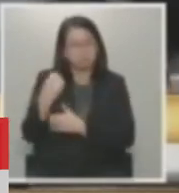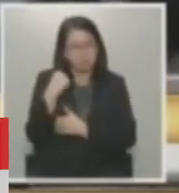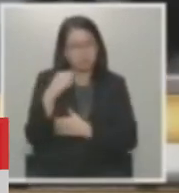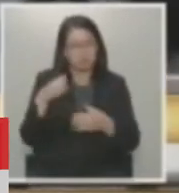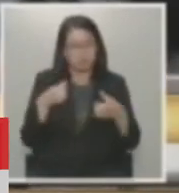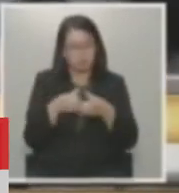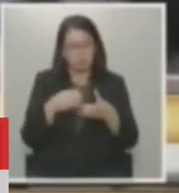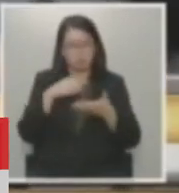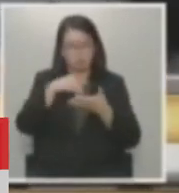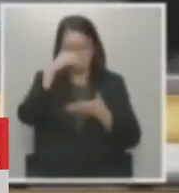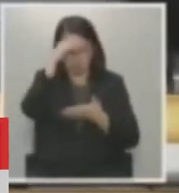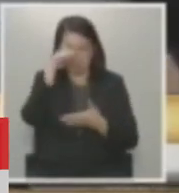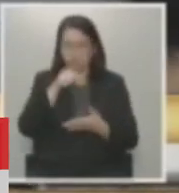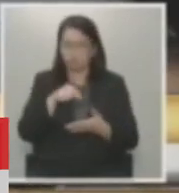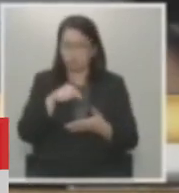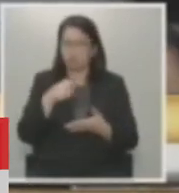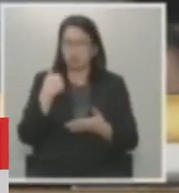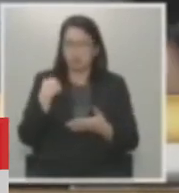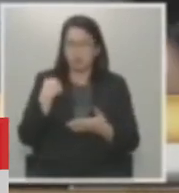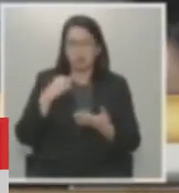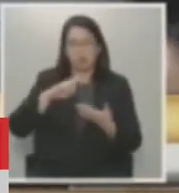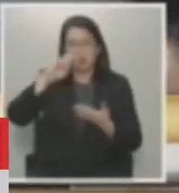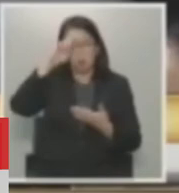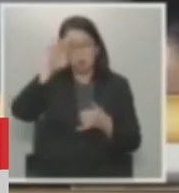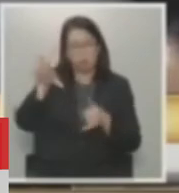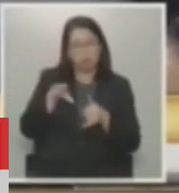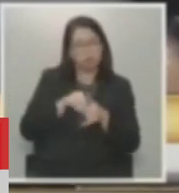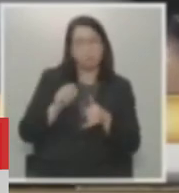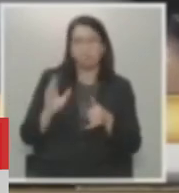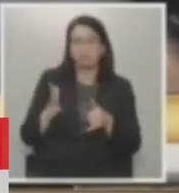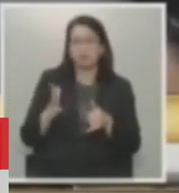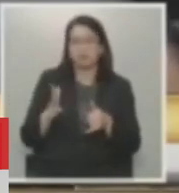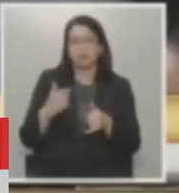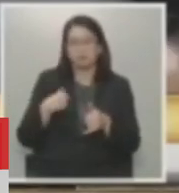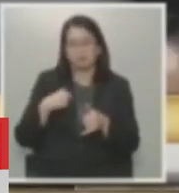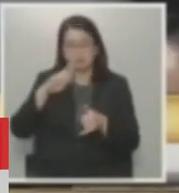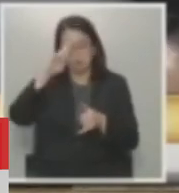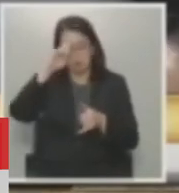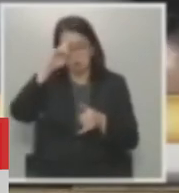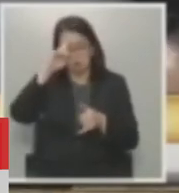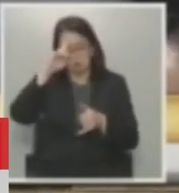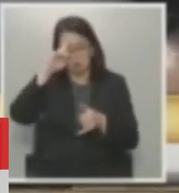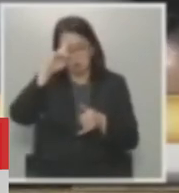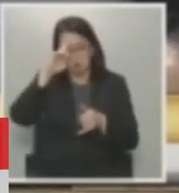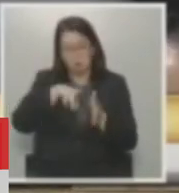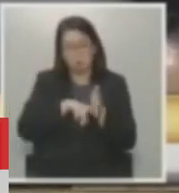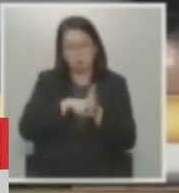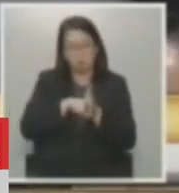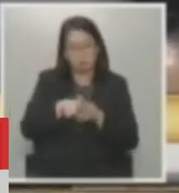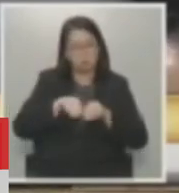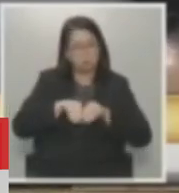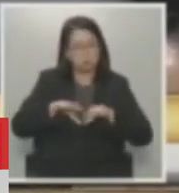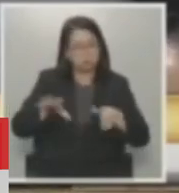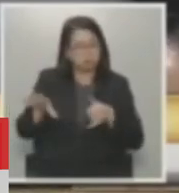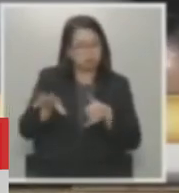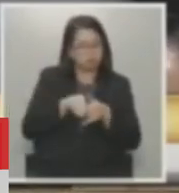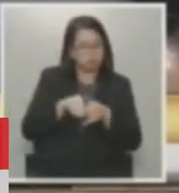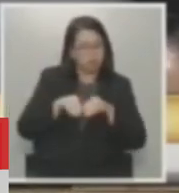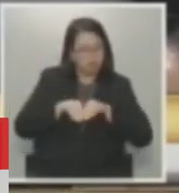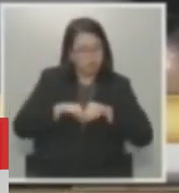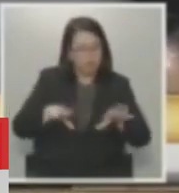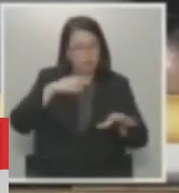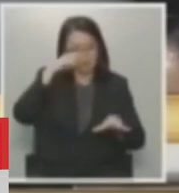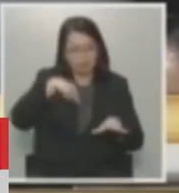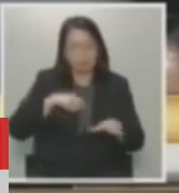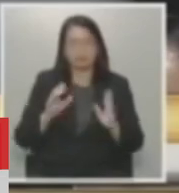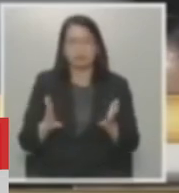กับนักศึกษาไทยที่อยู่ในจีนอยู่แล้วว่านักศึกษาจีนที่กลับมาเนี่ยจะไม่นำพาเชื้อหรือว่าเป็นแหล่งที่จะเ